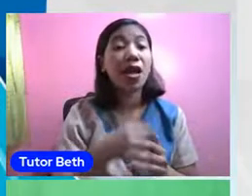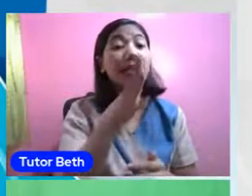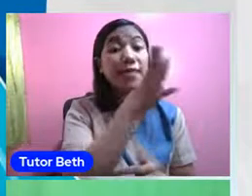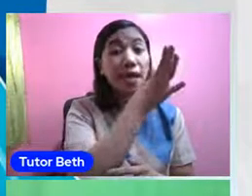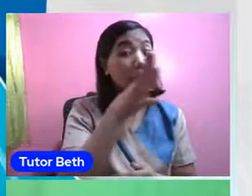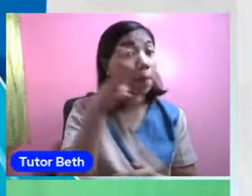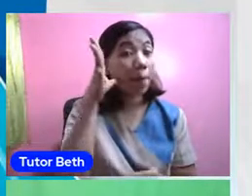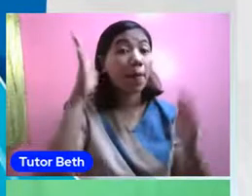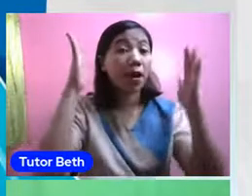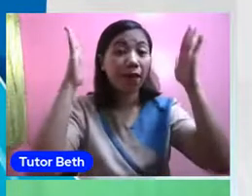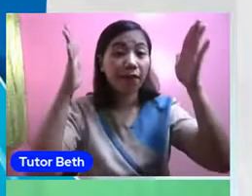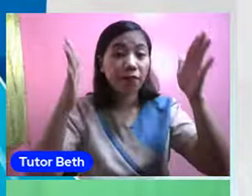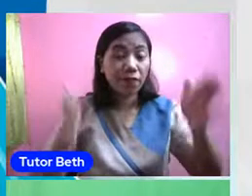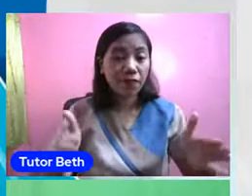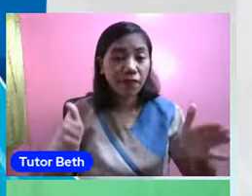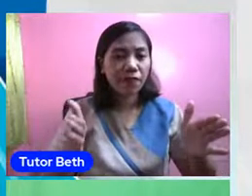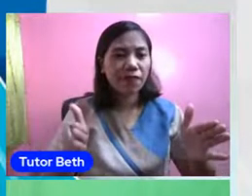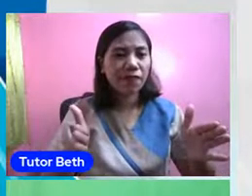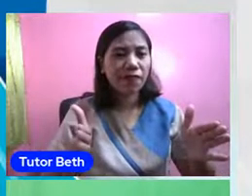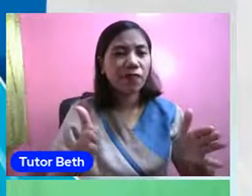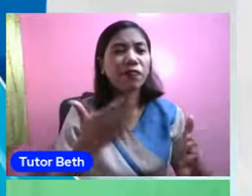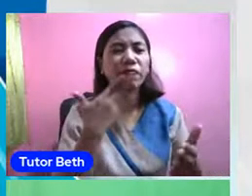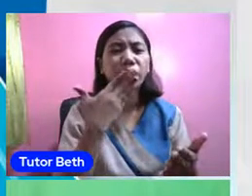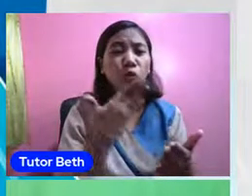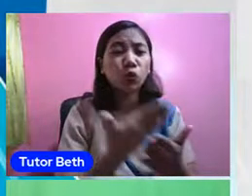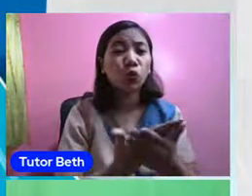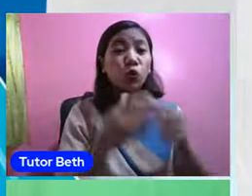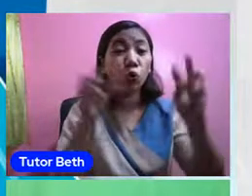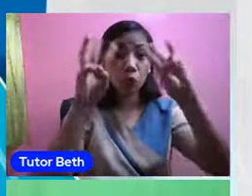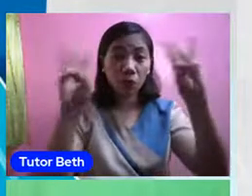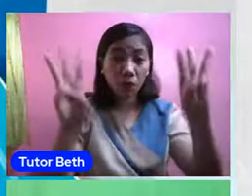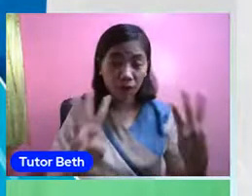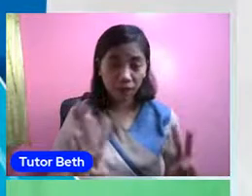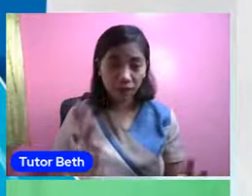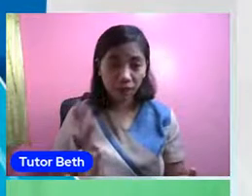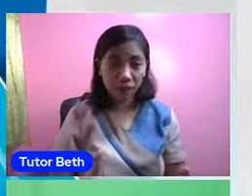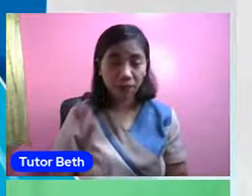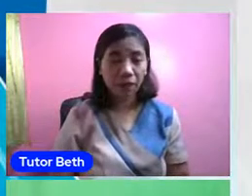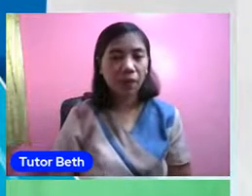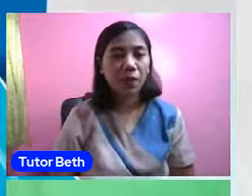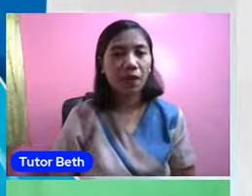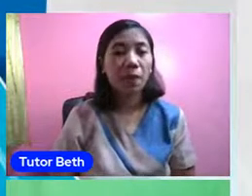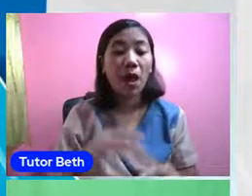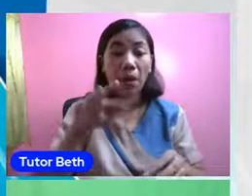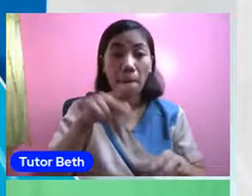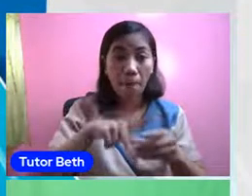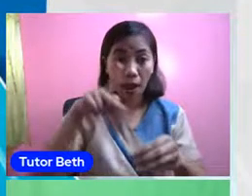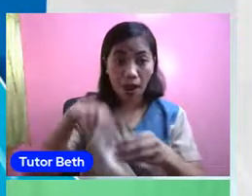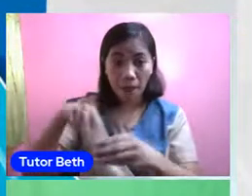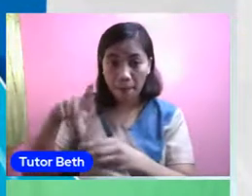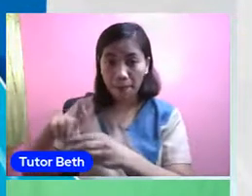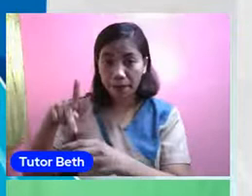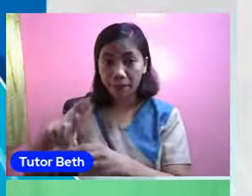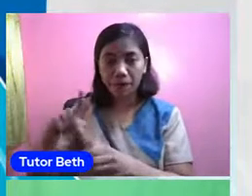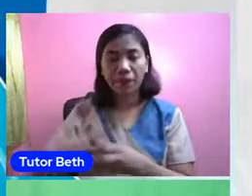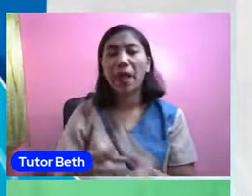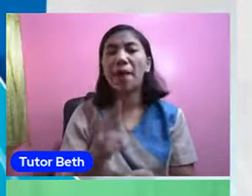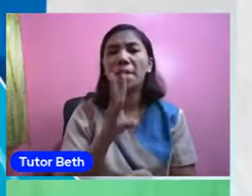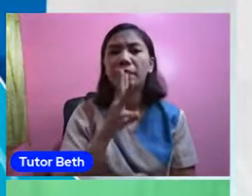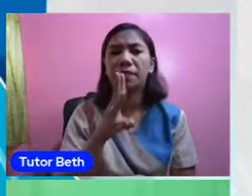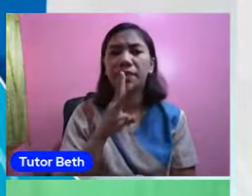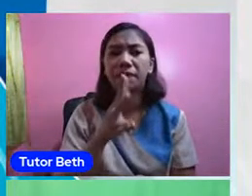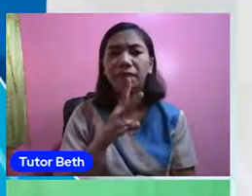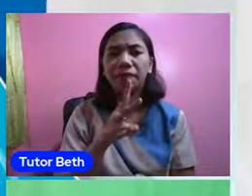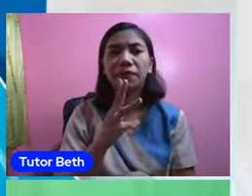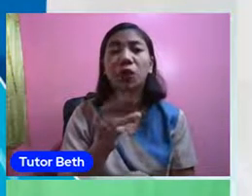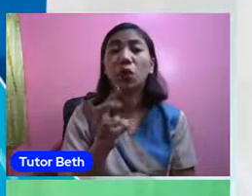yan ang pinakamagandang panahon. Panahon ng tag-ulan. Dahil maraming katubigan. Maganda silang magtanim ng